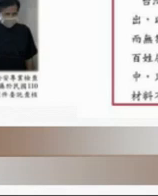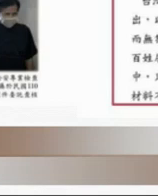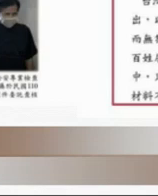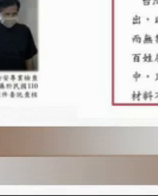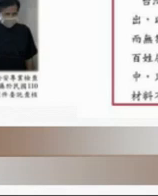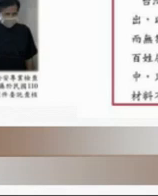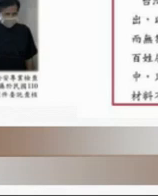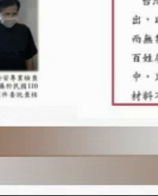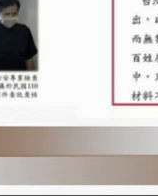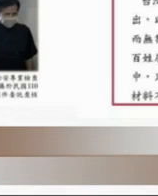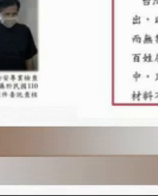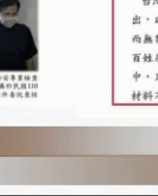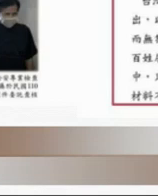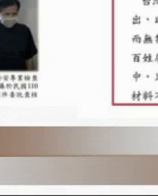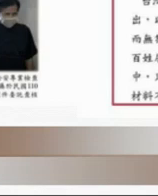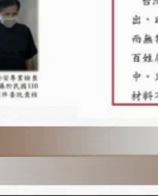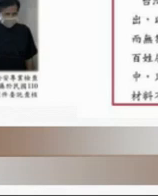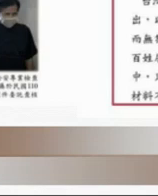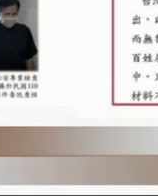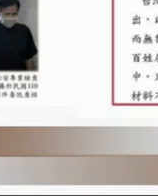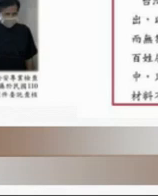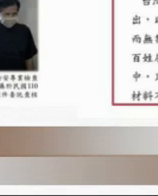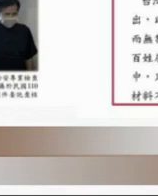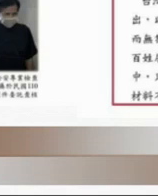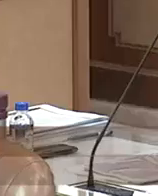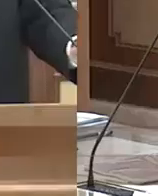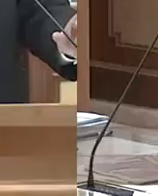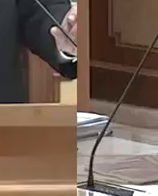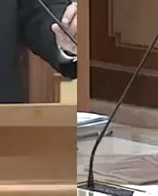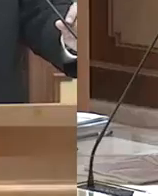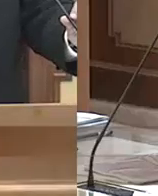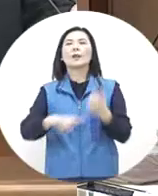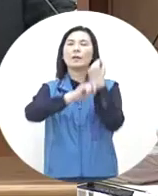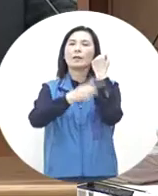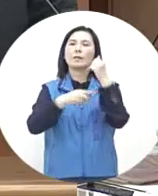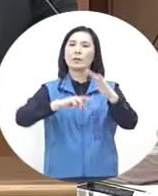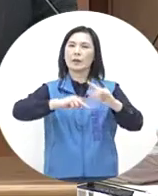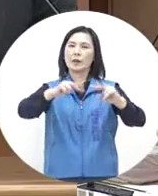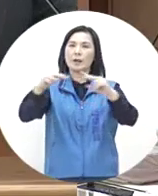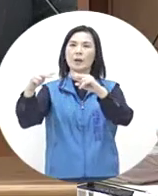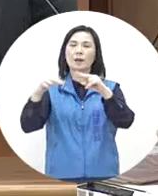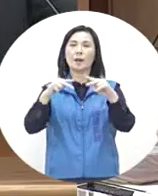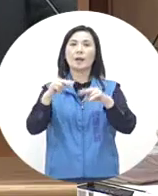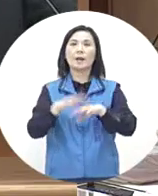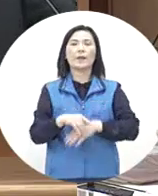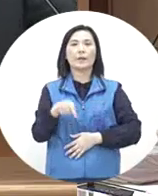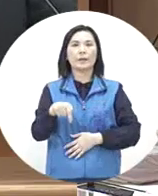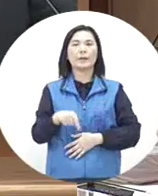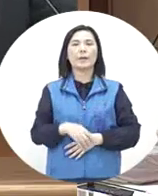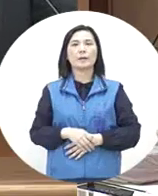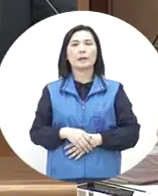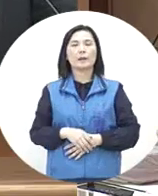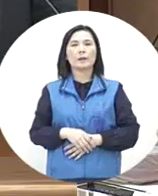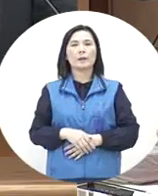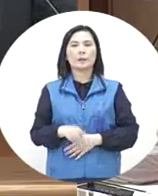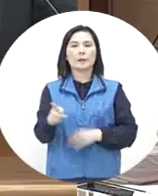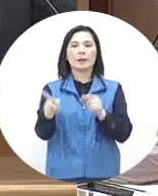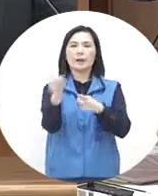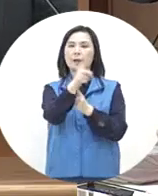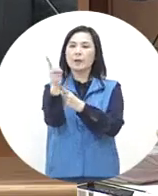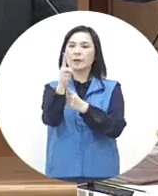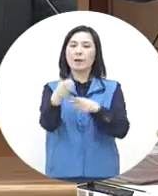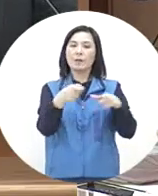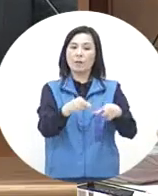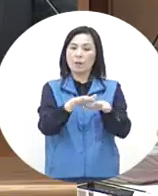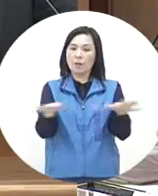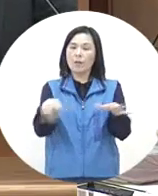们现在向内政部也在紧锣密鼓修法。那不仅是整个消防的公安的